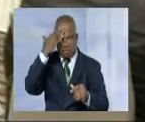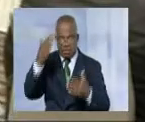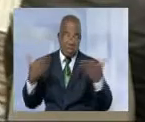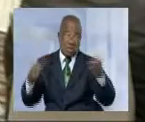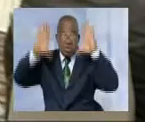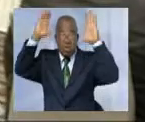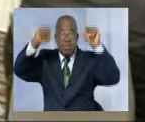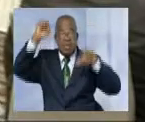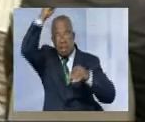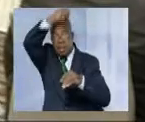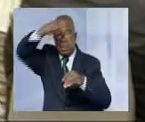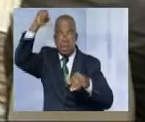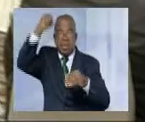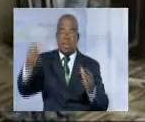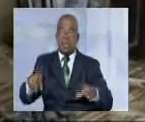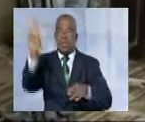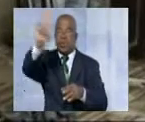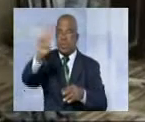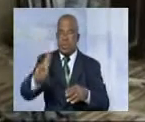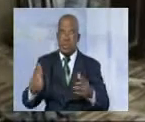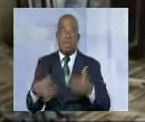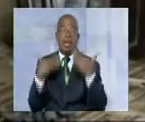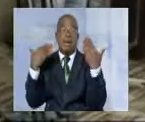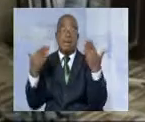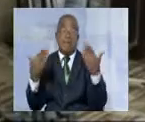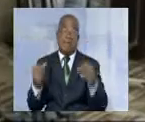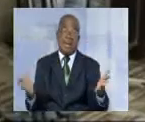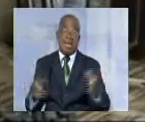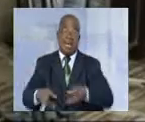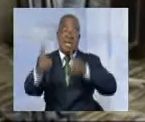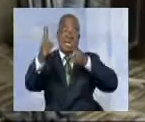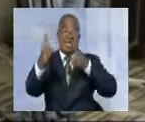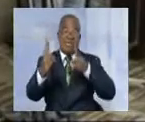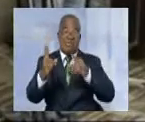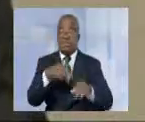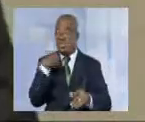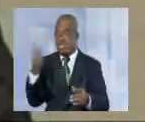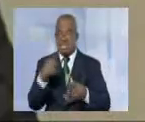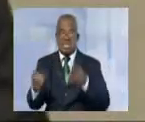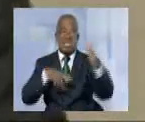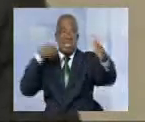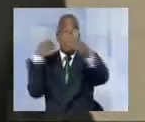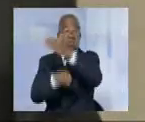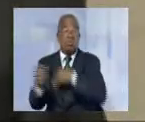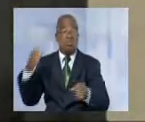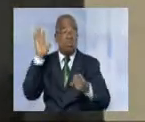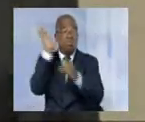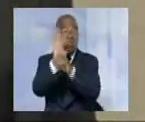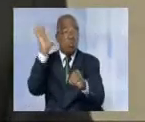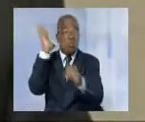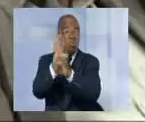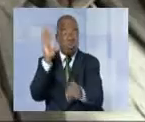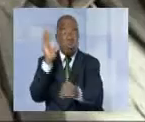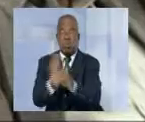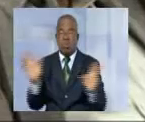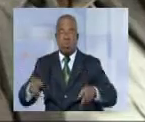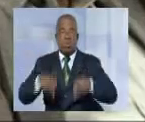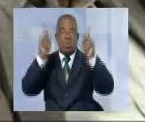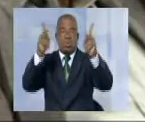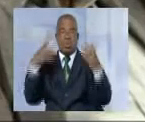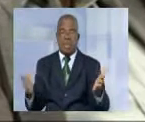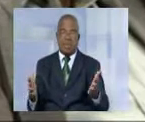continuité. À peine nommé, Georges Sabra a aussitôt revu à la hausse les tueries de Jdeidet el-Fadl et ses environs, les plus